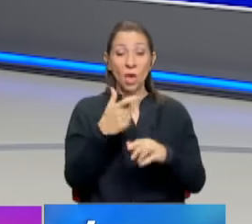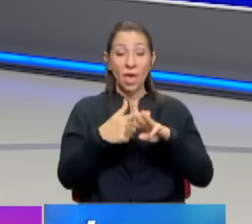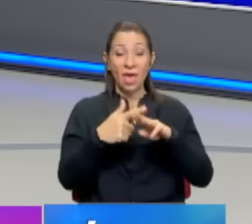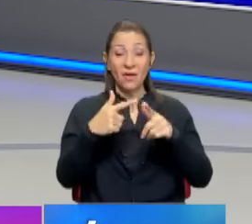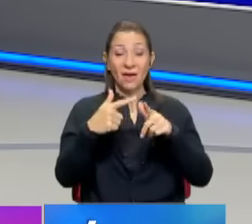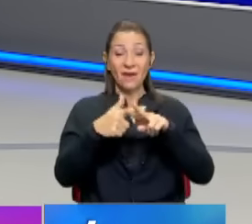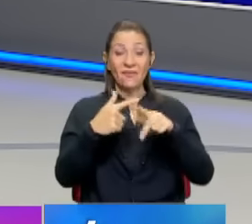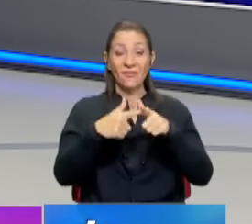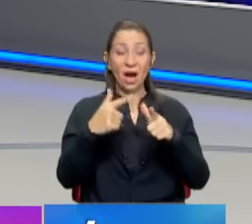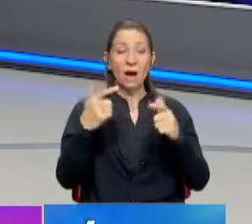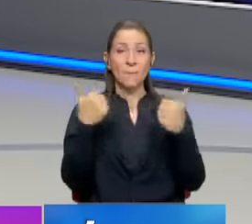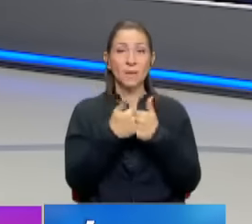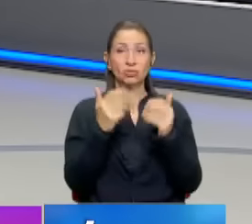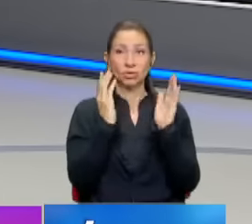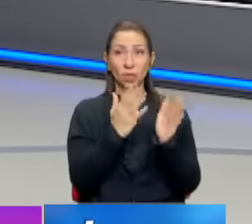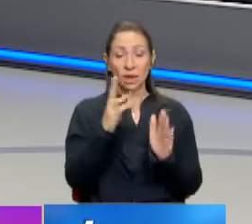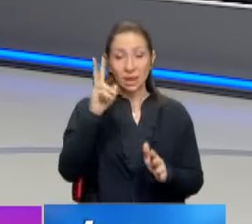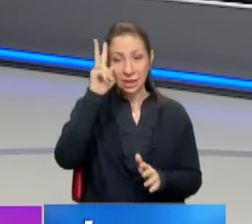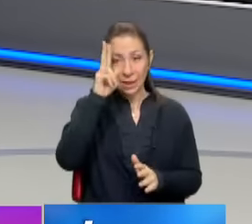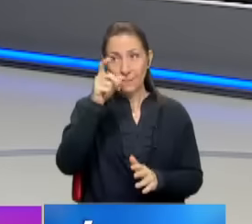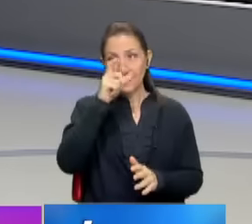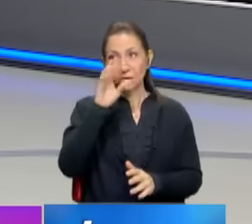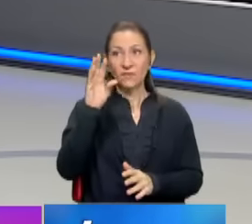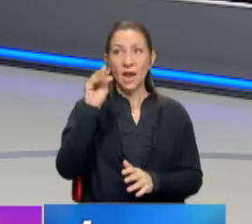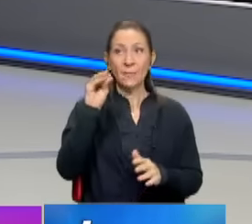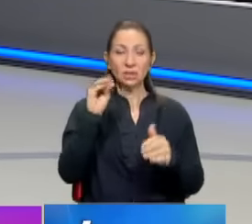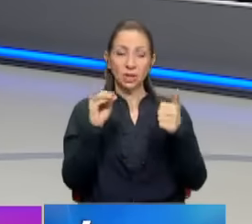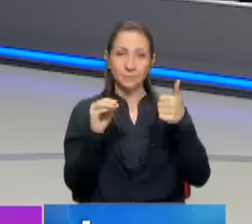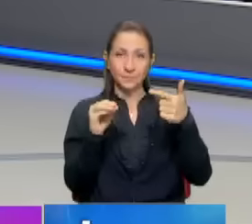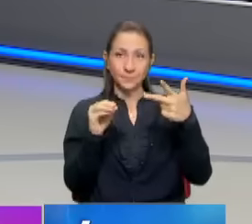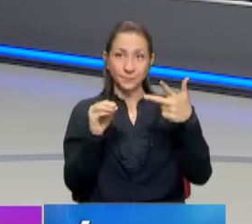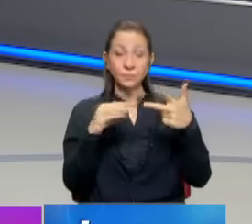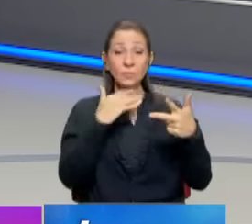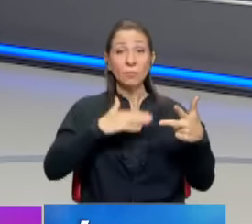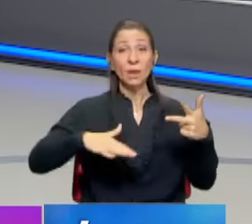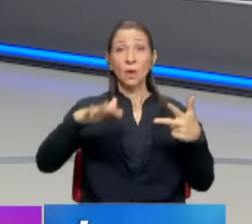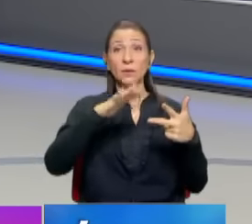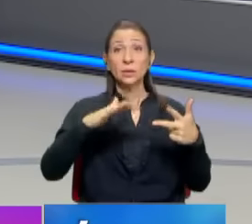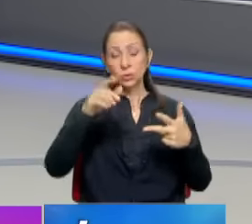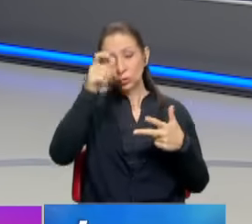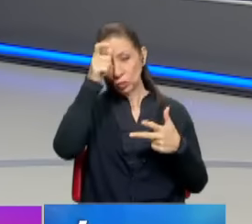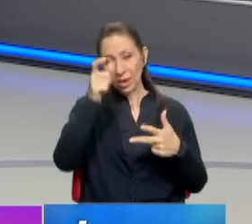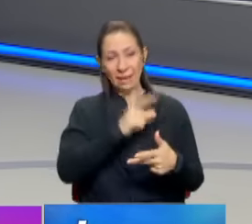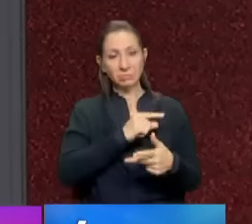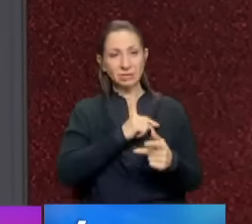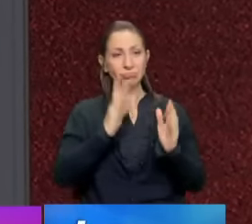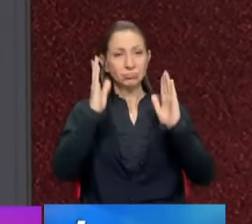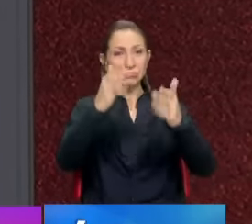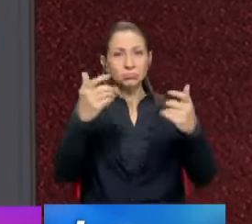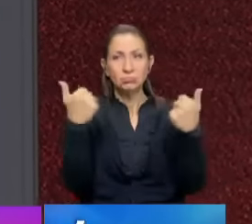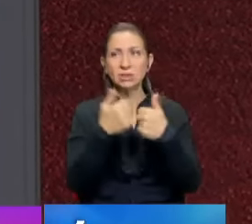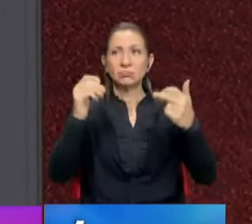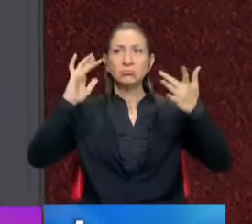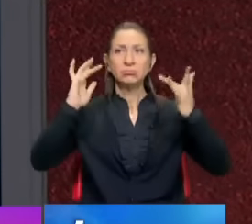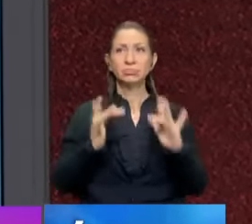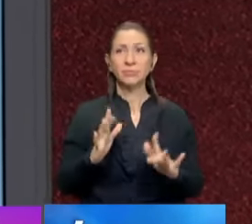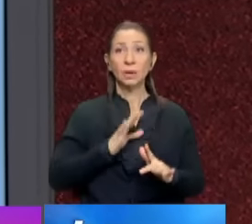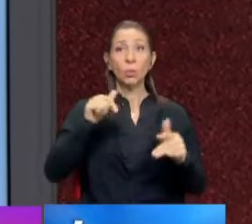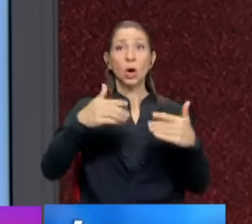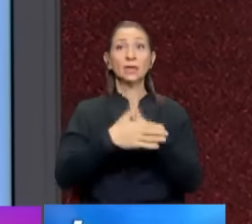Avrupa Ligi'nde sahneye çıkacak. Galatasaray, Beşiktaş ve Fenerbahçe Avrupa'da ülkemizi temsil edecek. O maçlar var bu